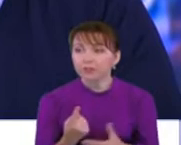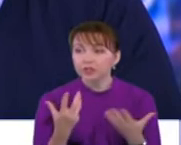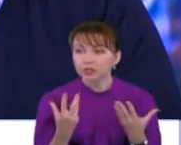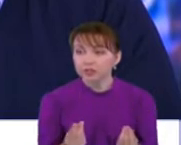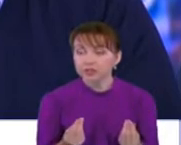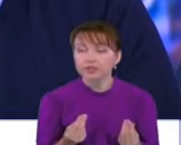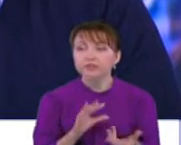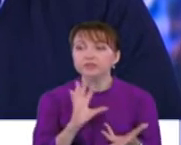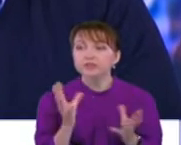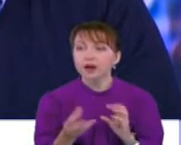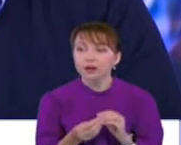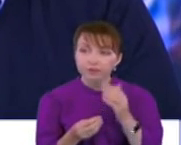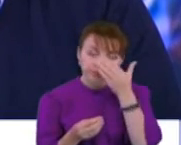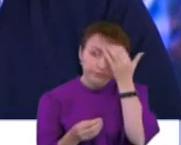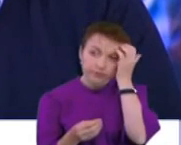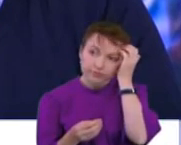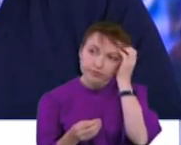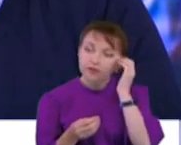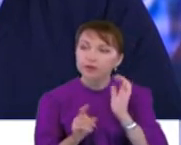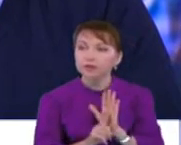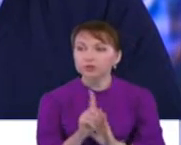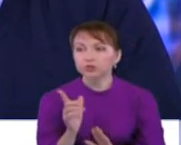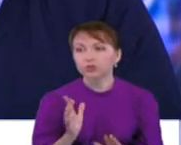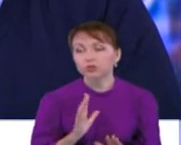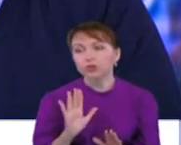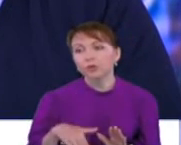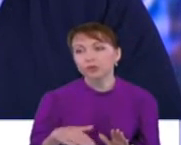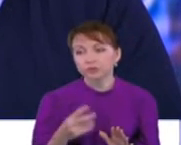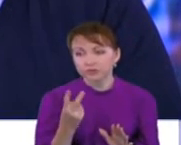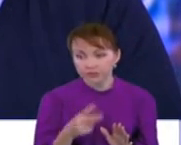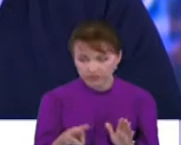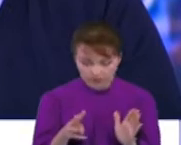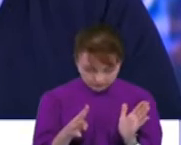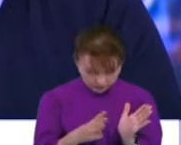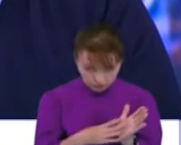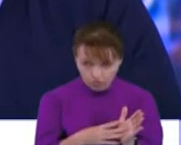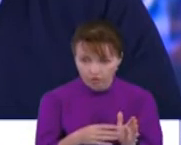там майже начисто були, а потім уже з 29-го вперше